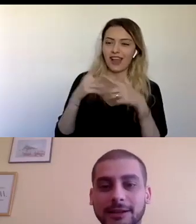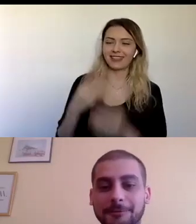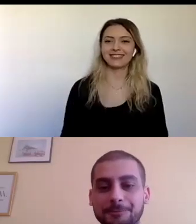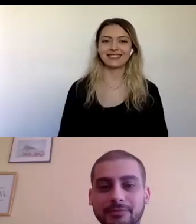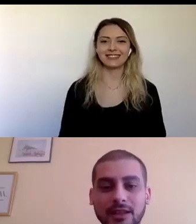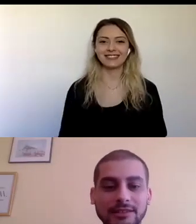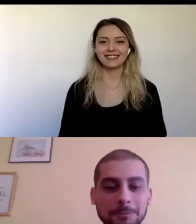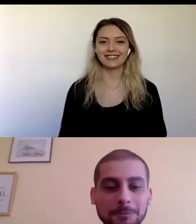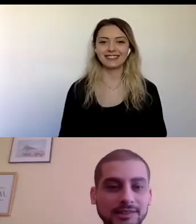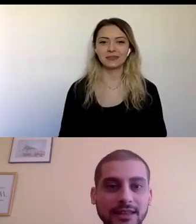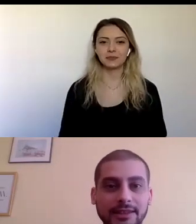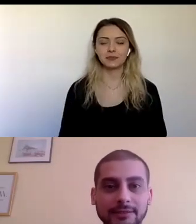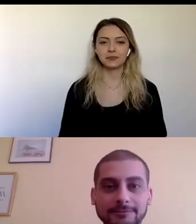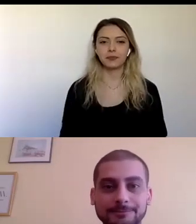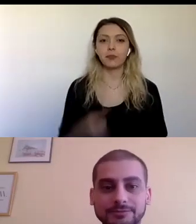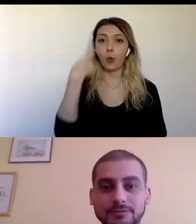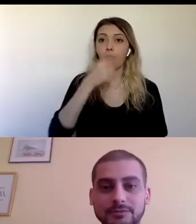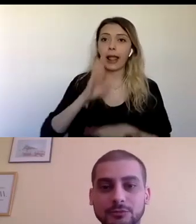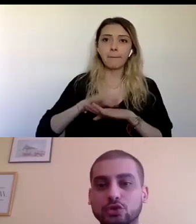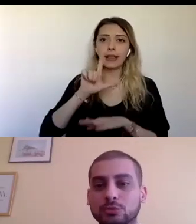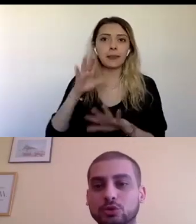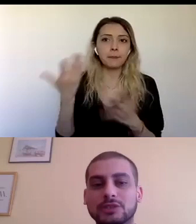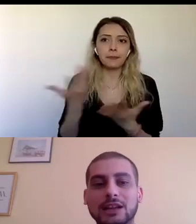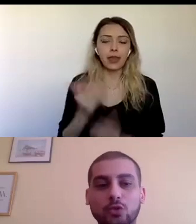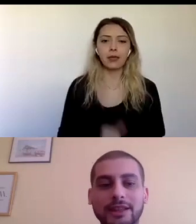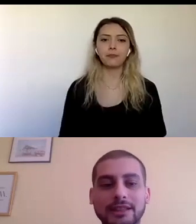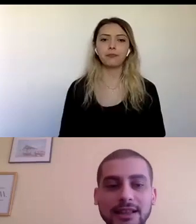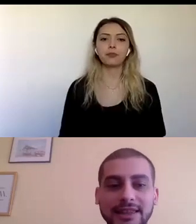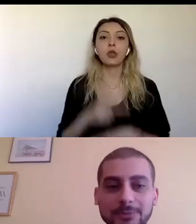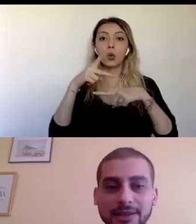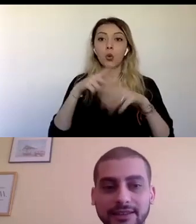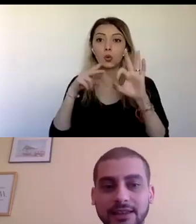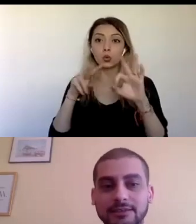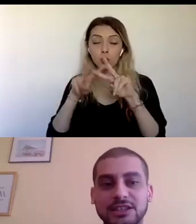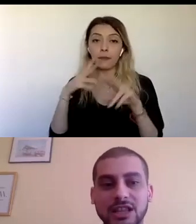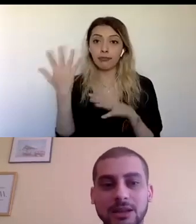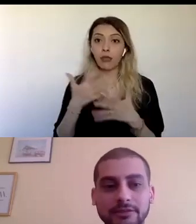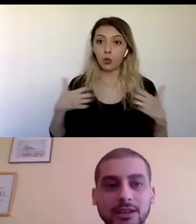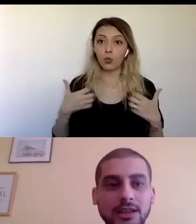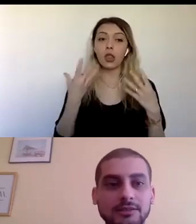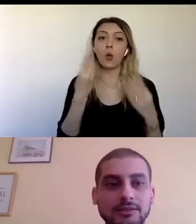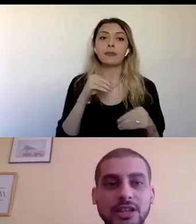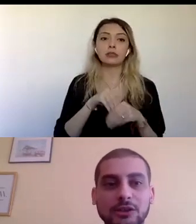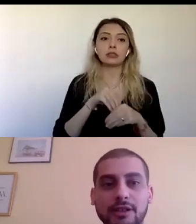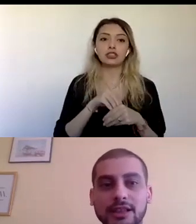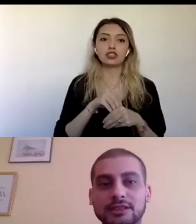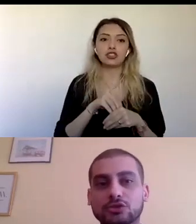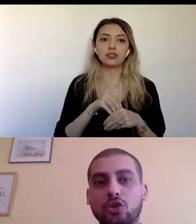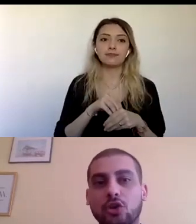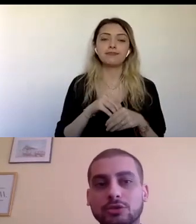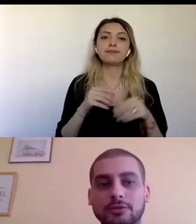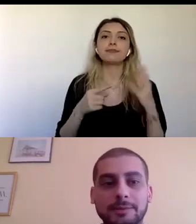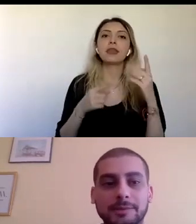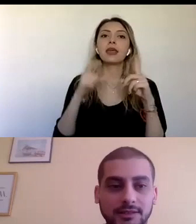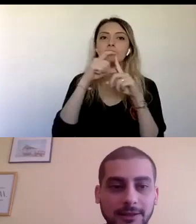Dolayısıyla yapmanız gereken, Zoom'u daha güvenli hale getirmeniz gereken işlemler